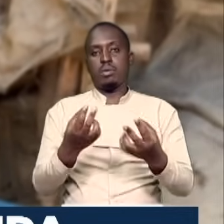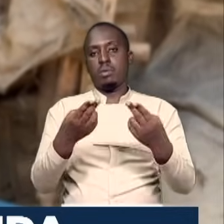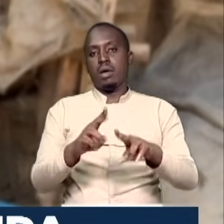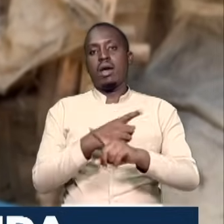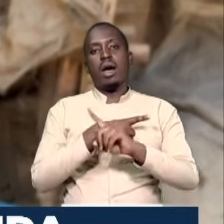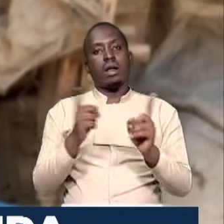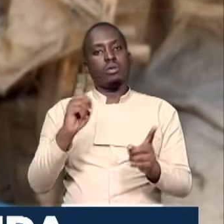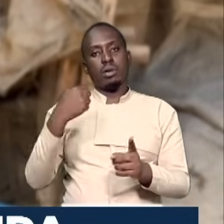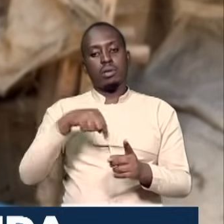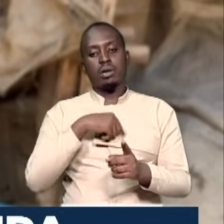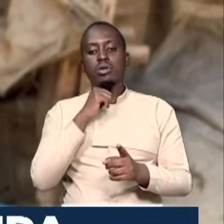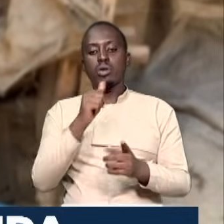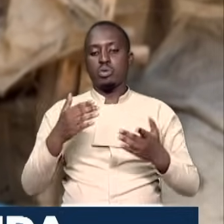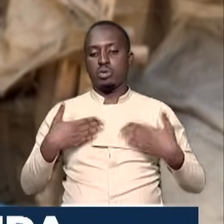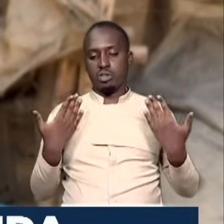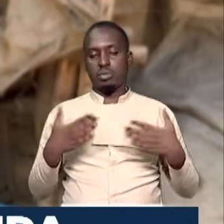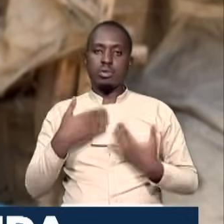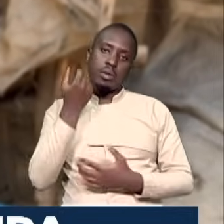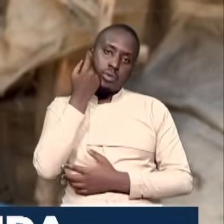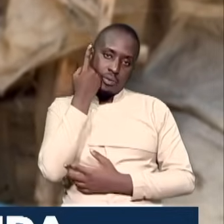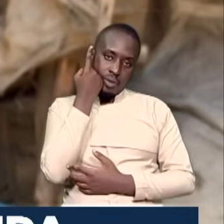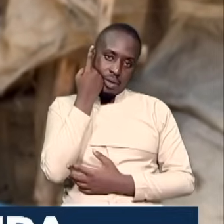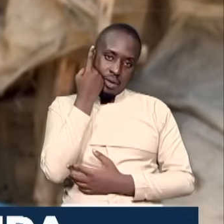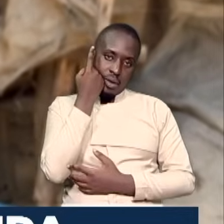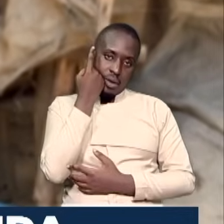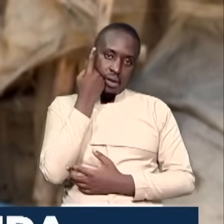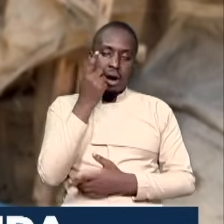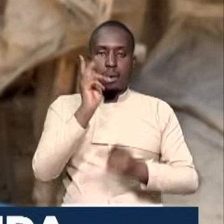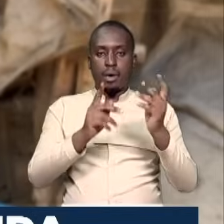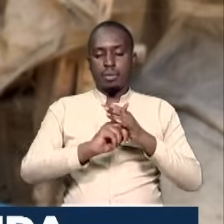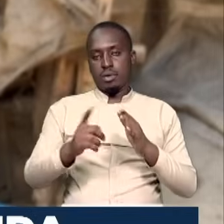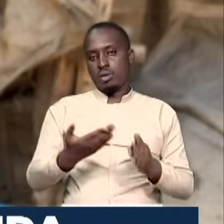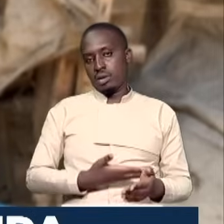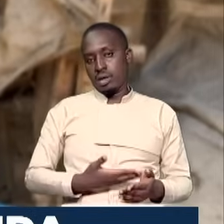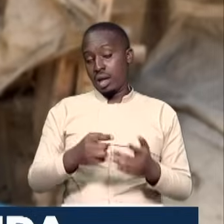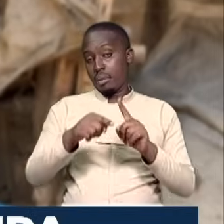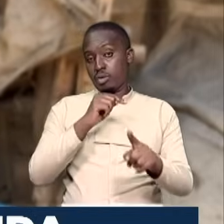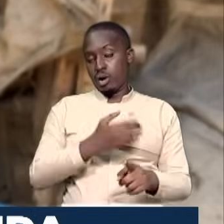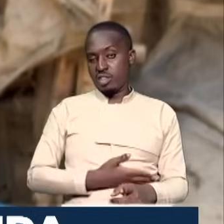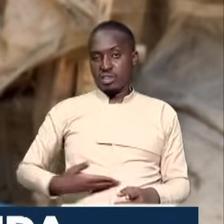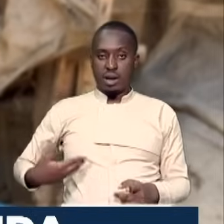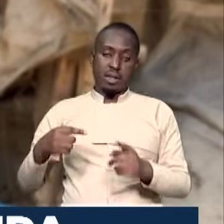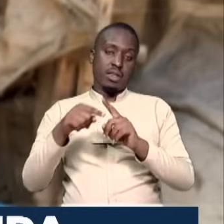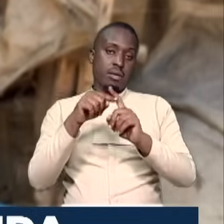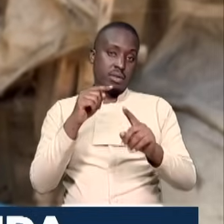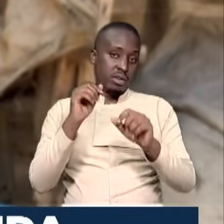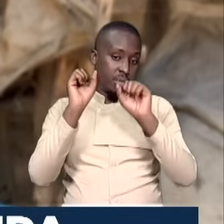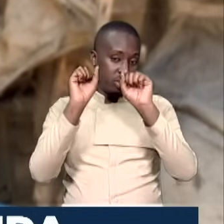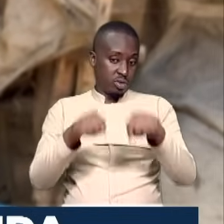ariko nabwo tuzoba twishimye, nawe urabyumva. Mbega n'abicwa n'inzara izobica,